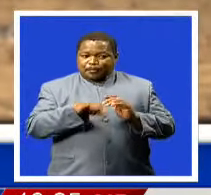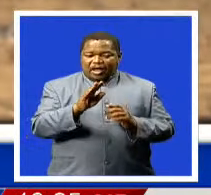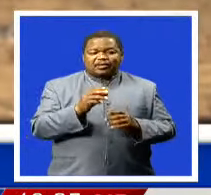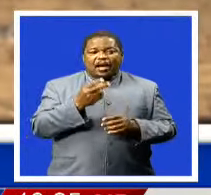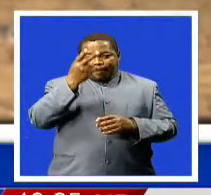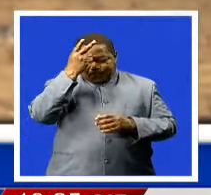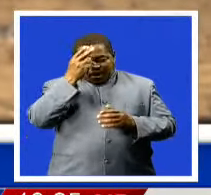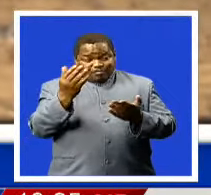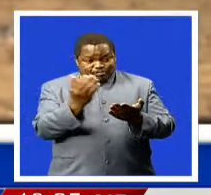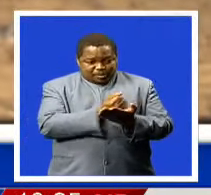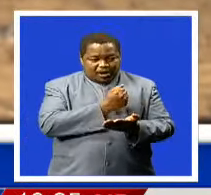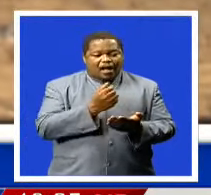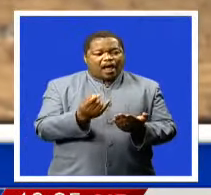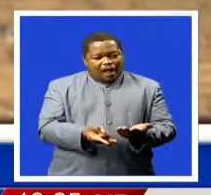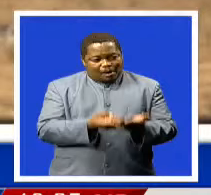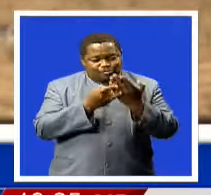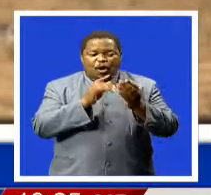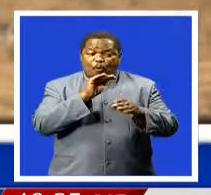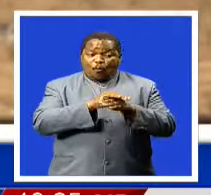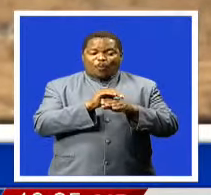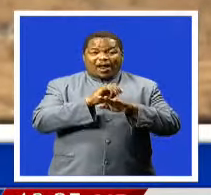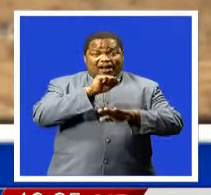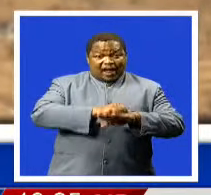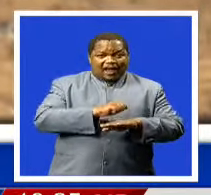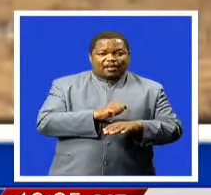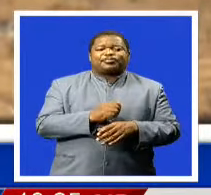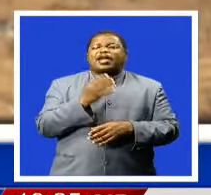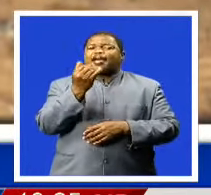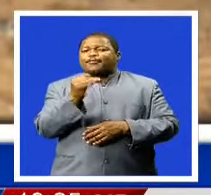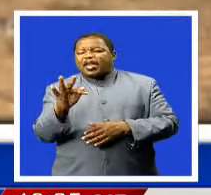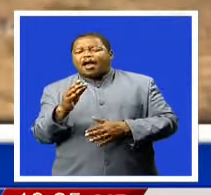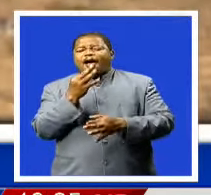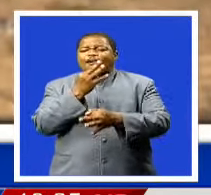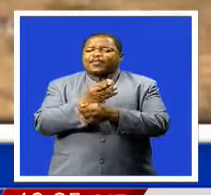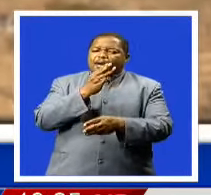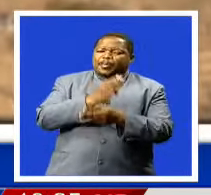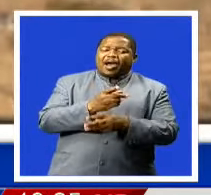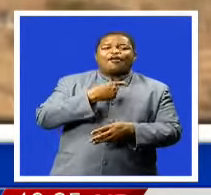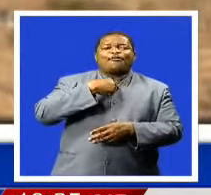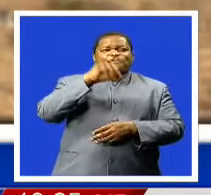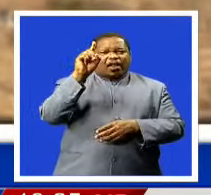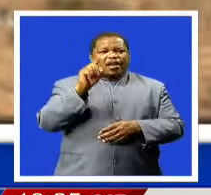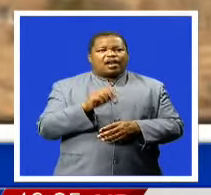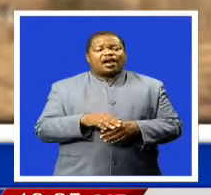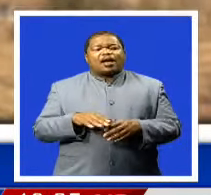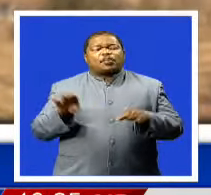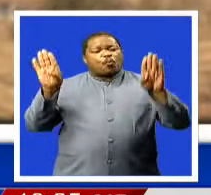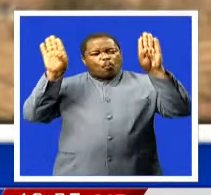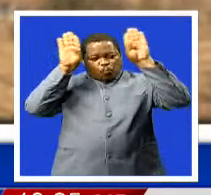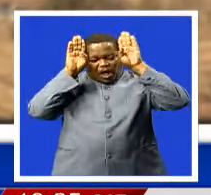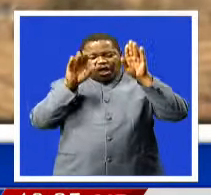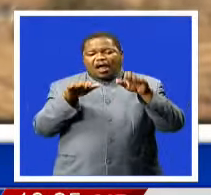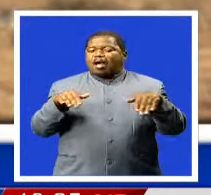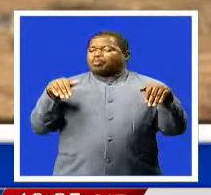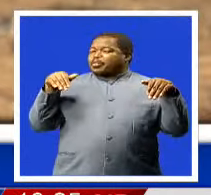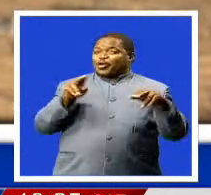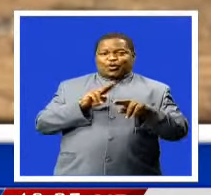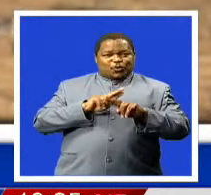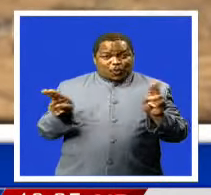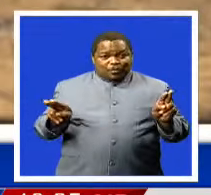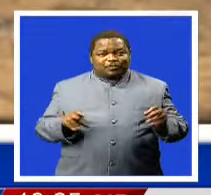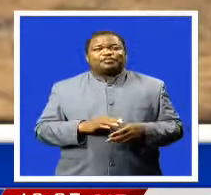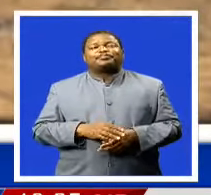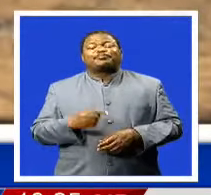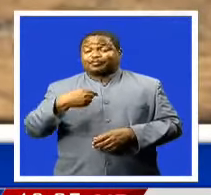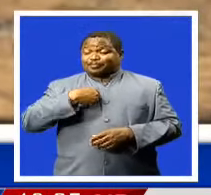batokona kusitakala bangabona ukuthi nasekude batali. Sekuda ngasidakala khona. Because le ngabhala reprocess in